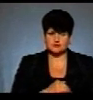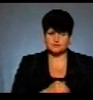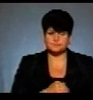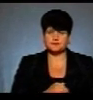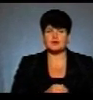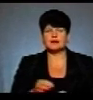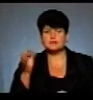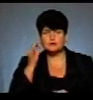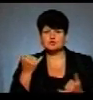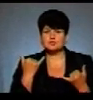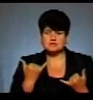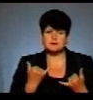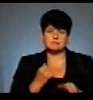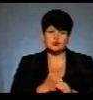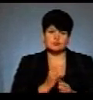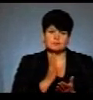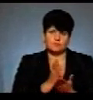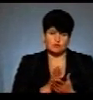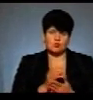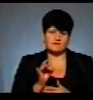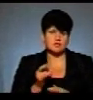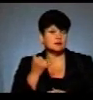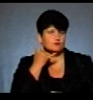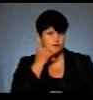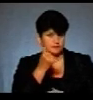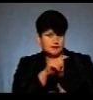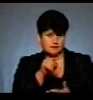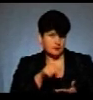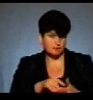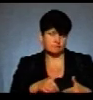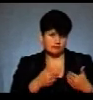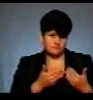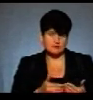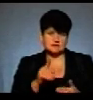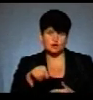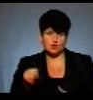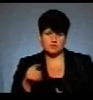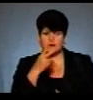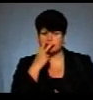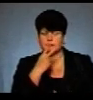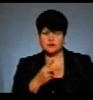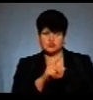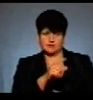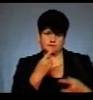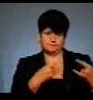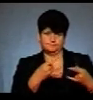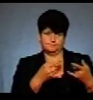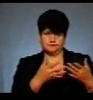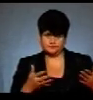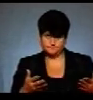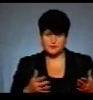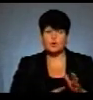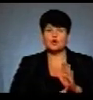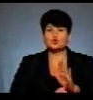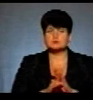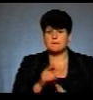Нагадую, що ми працюємо в прямому ефірі, тому телефонуйте до нас та ставте свої запитання за номером, який ви бачите на вашому екрані. Отже,